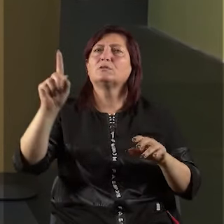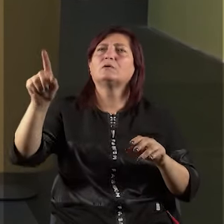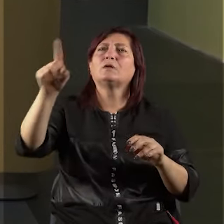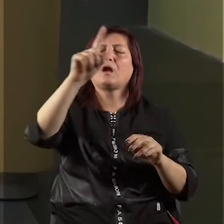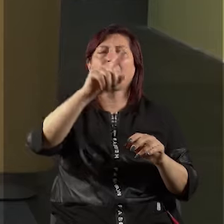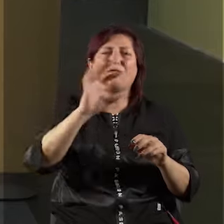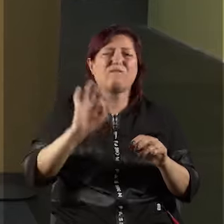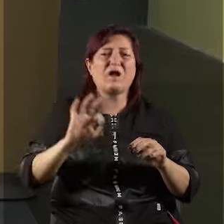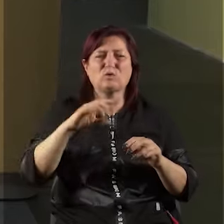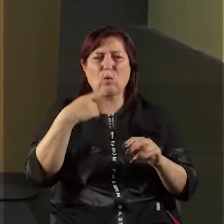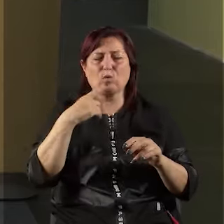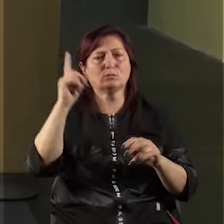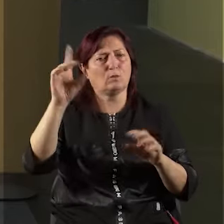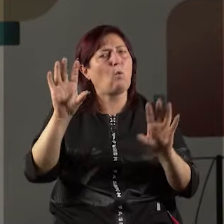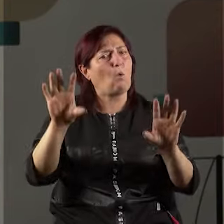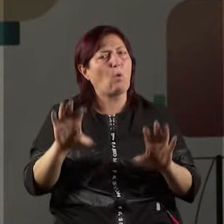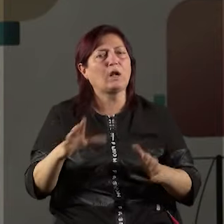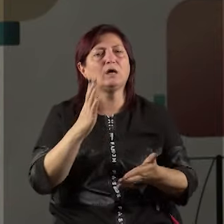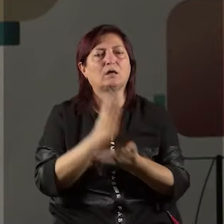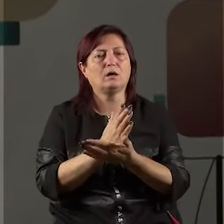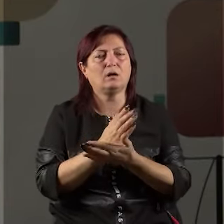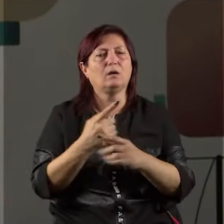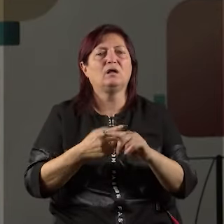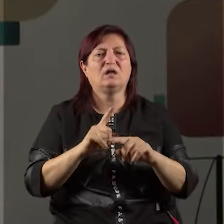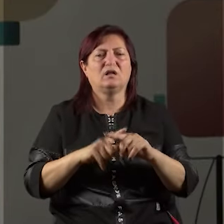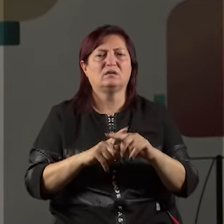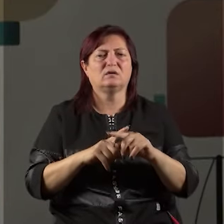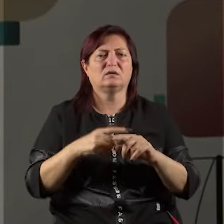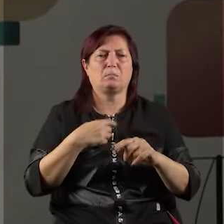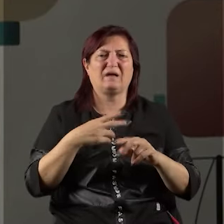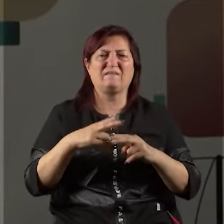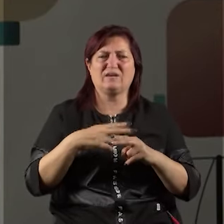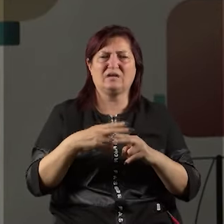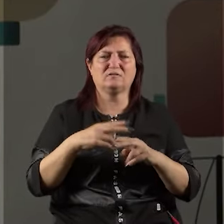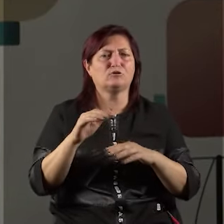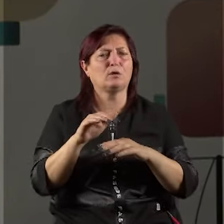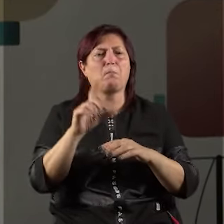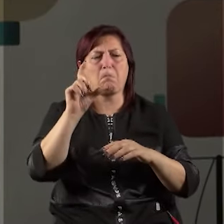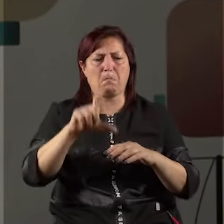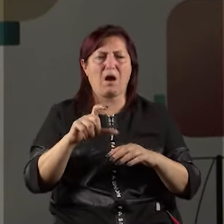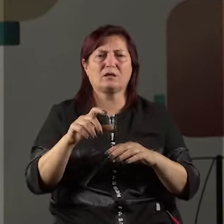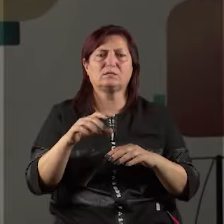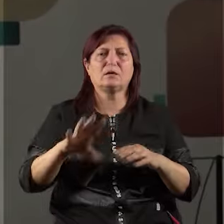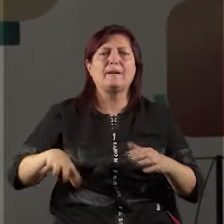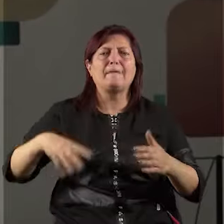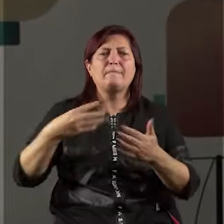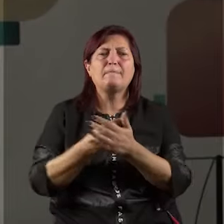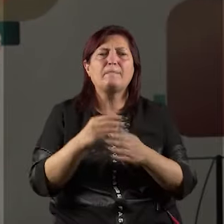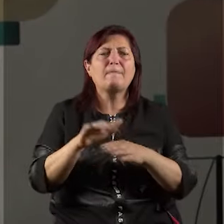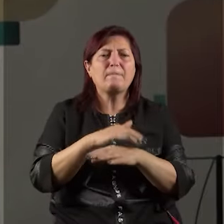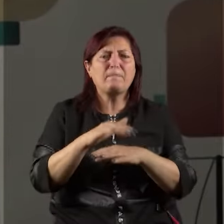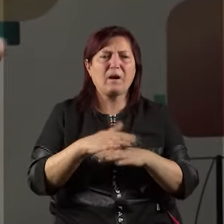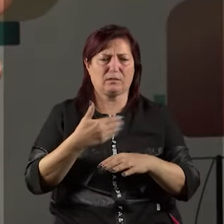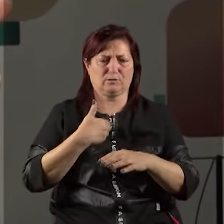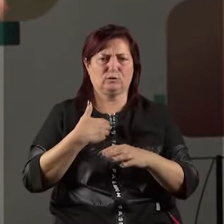այդ օրենքը, եւ այդտեղ փաստորեն մեկենասը, բարերարը ինքը իր